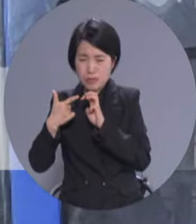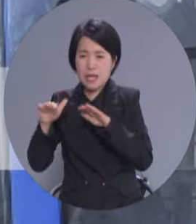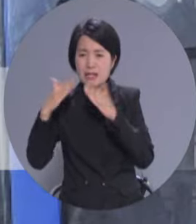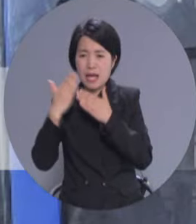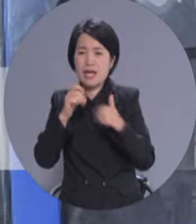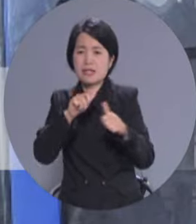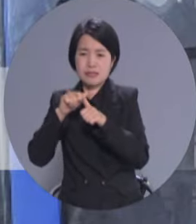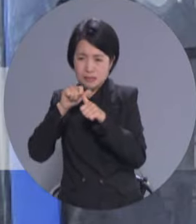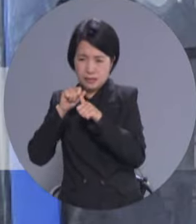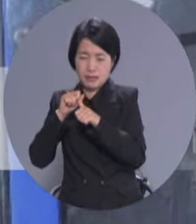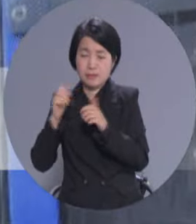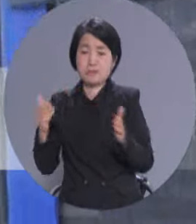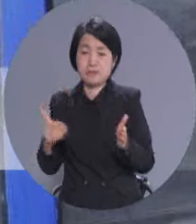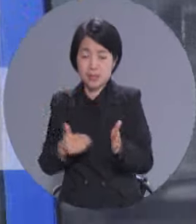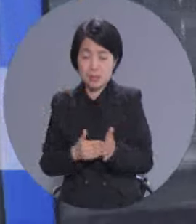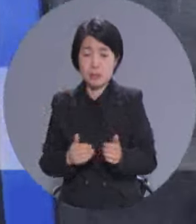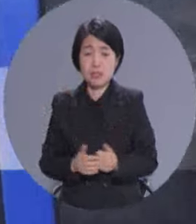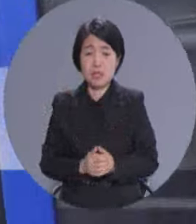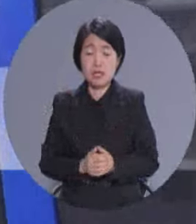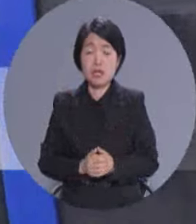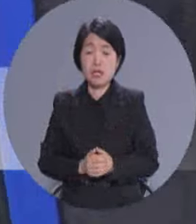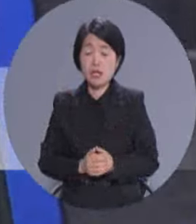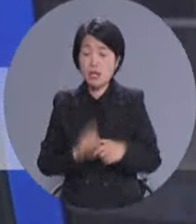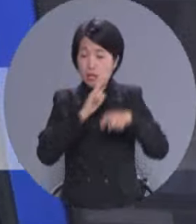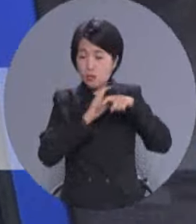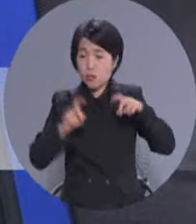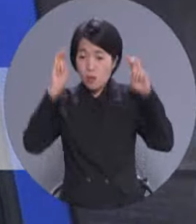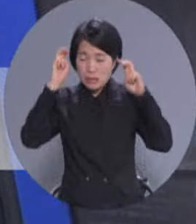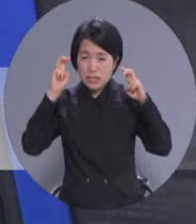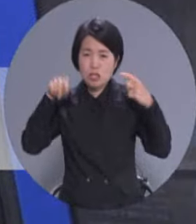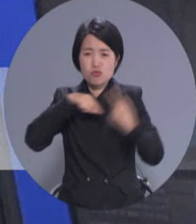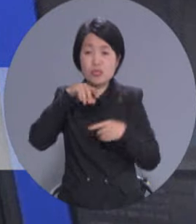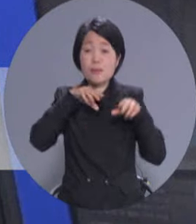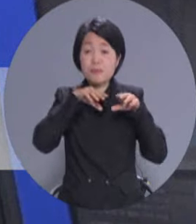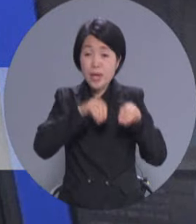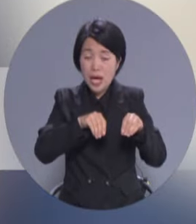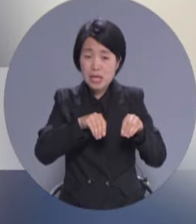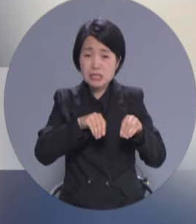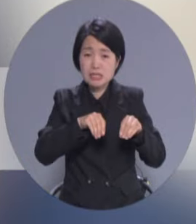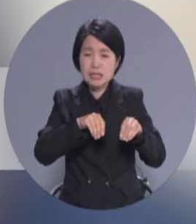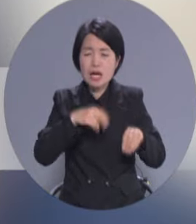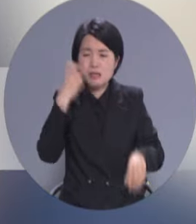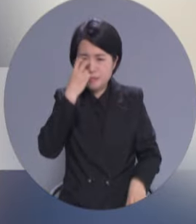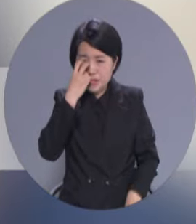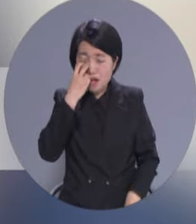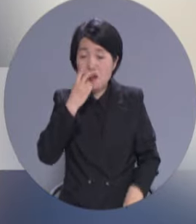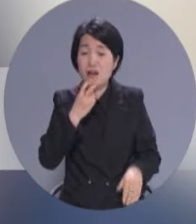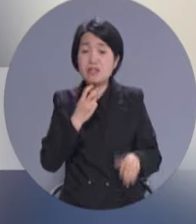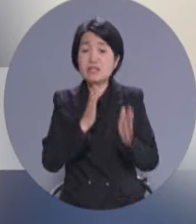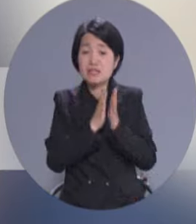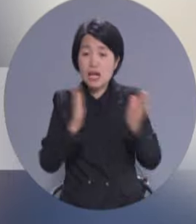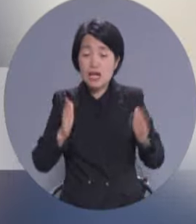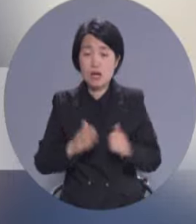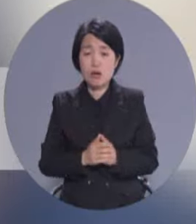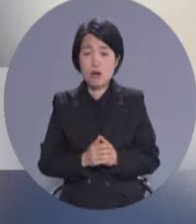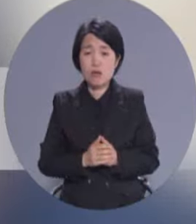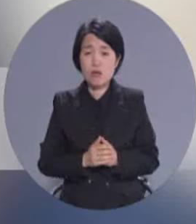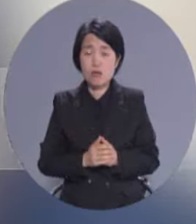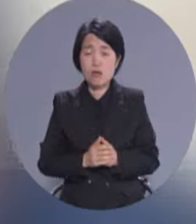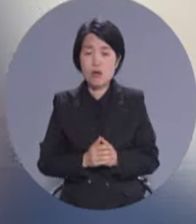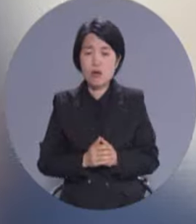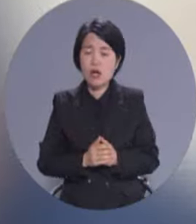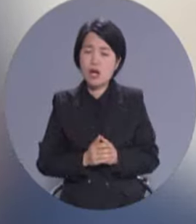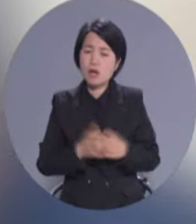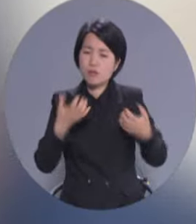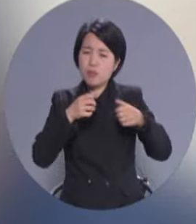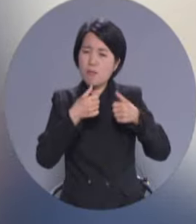모두 구조됐습니다 회사측은 사고 후 운행을 잠시 중단하고 시설 점검에 들어갔으며 관계당국은 부품